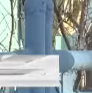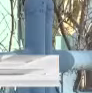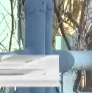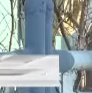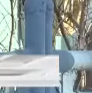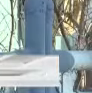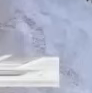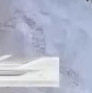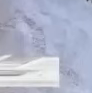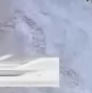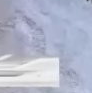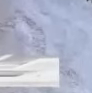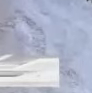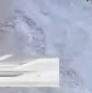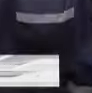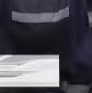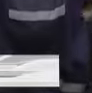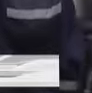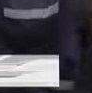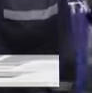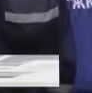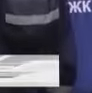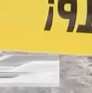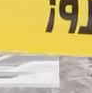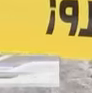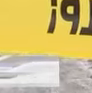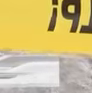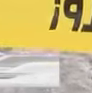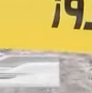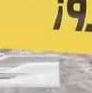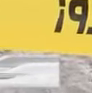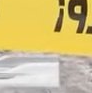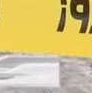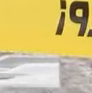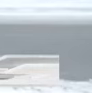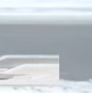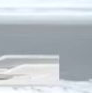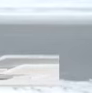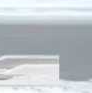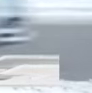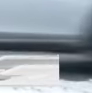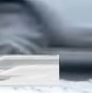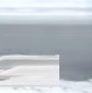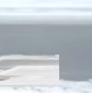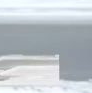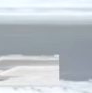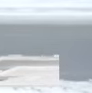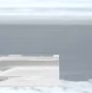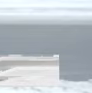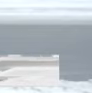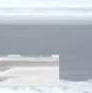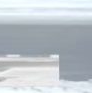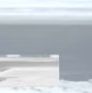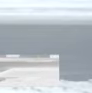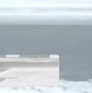Ал өрт болған кезде бұдан өзге тағы екі бала қалыпты. Олардың жағдайы қалай? Бұл туралы мен Өзгеріс